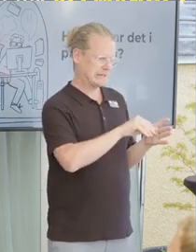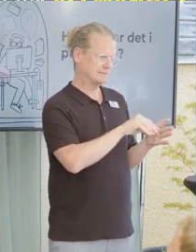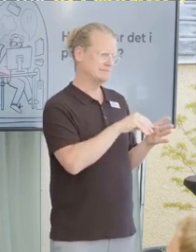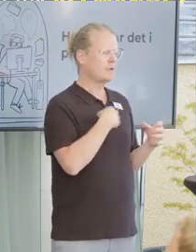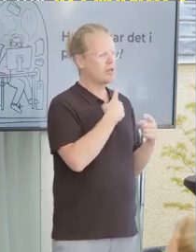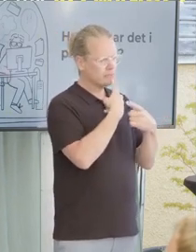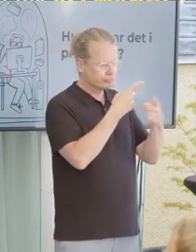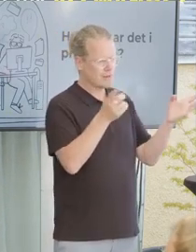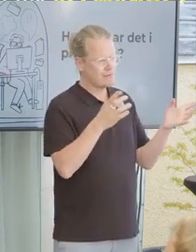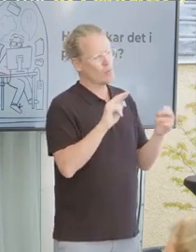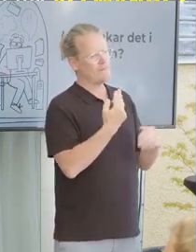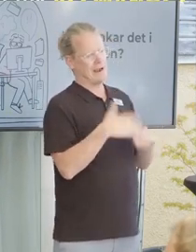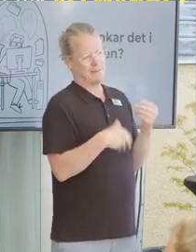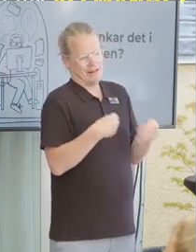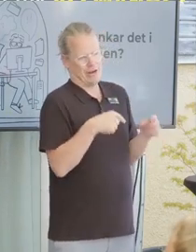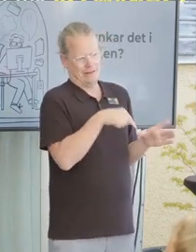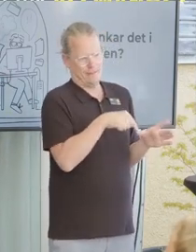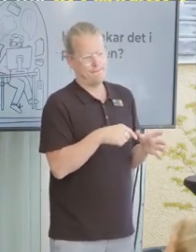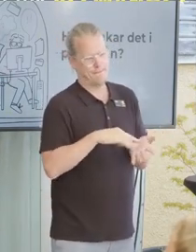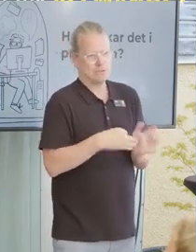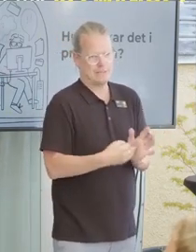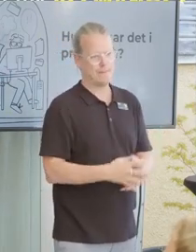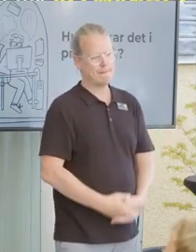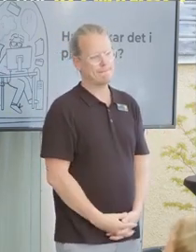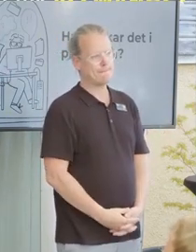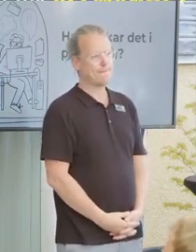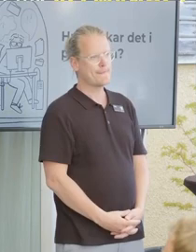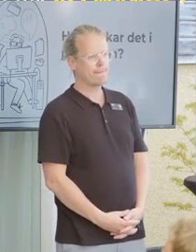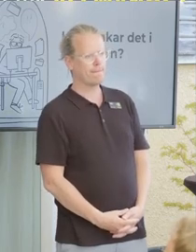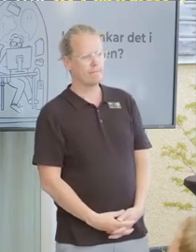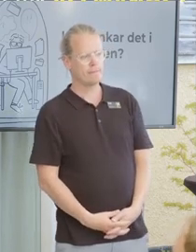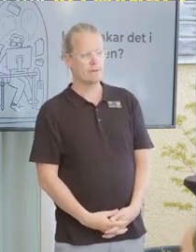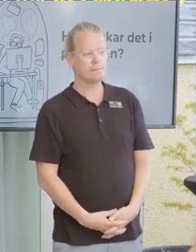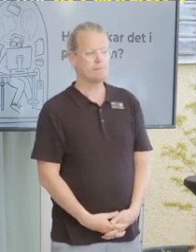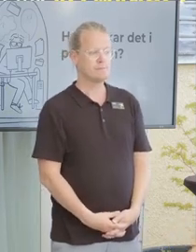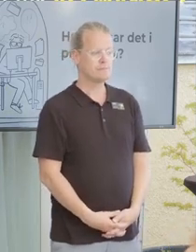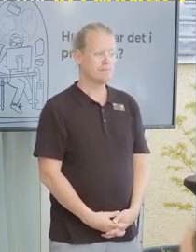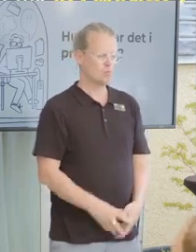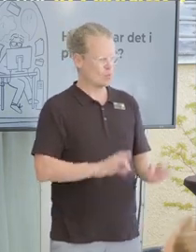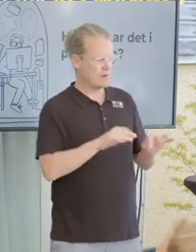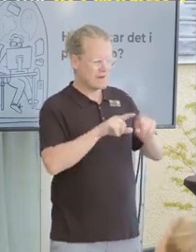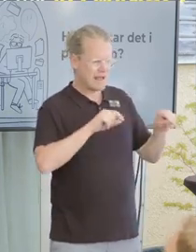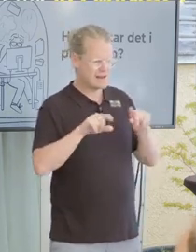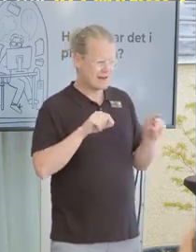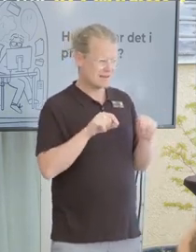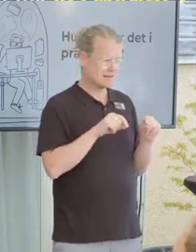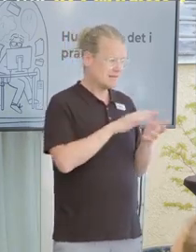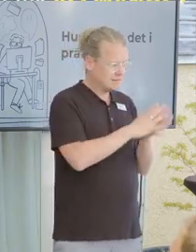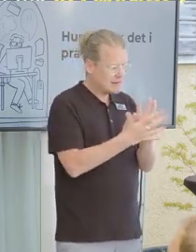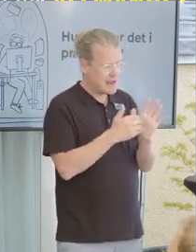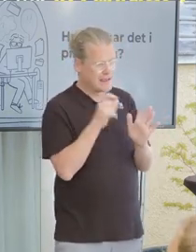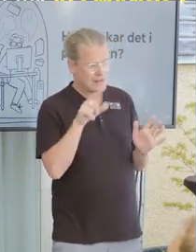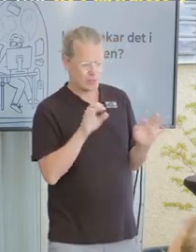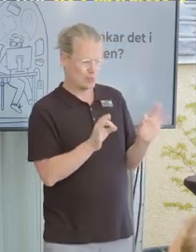Hur väljer ni vad som ska digitaliseras? Det diskuterar vi dagligen. Det är naturligtvis